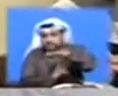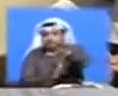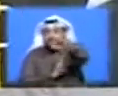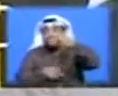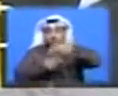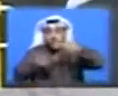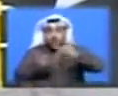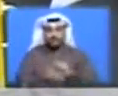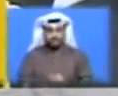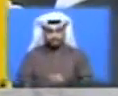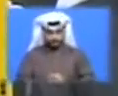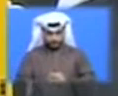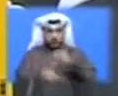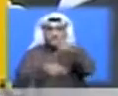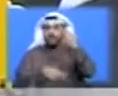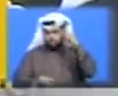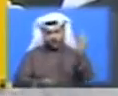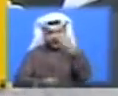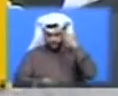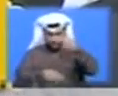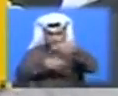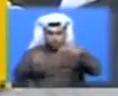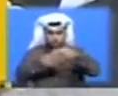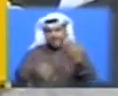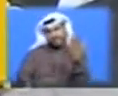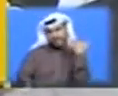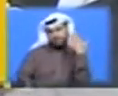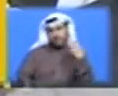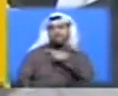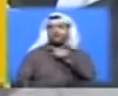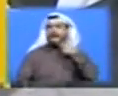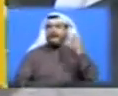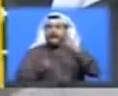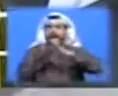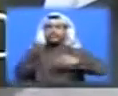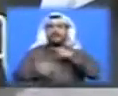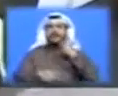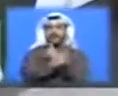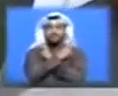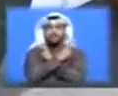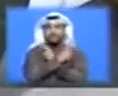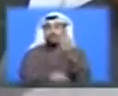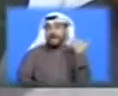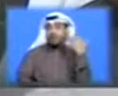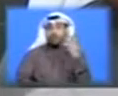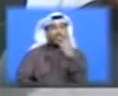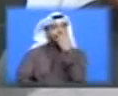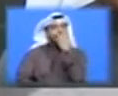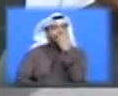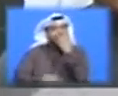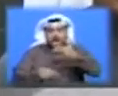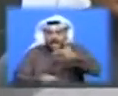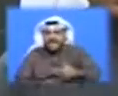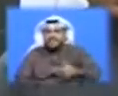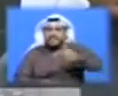الكويت. الكويت مرت في ظروف كثيرة، كان في خطر من الكيماوي، الحروب الكيماوية، وكان هناك